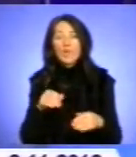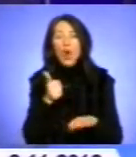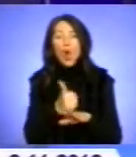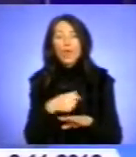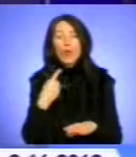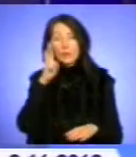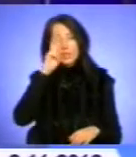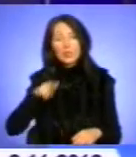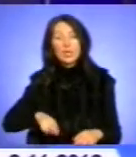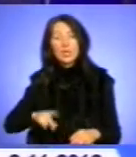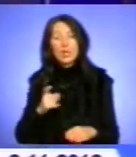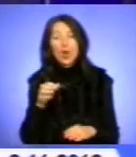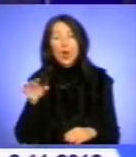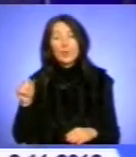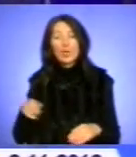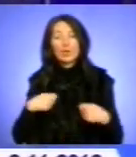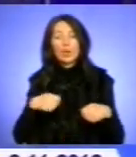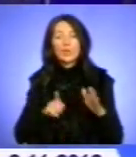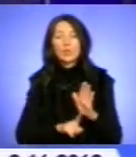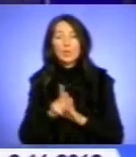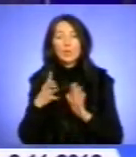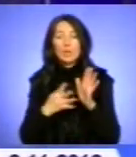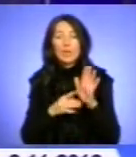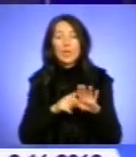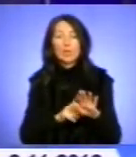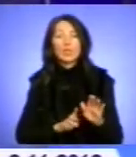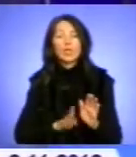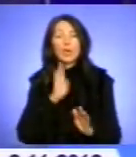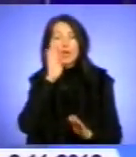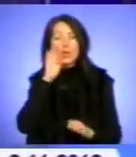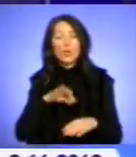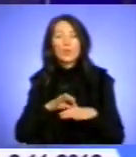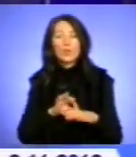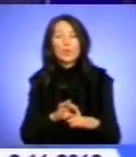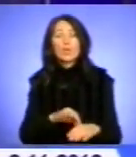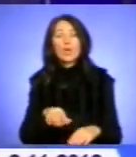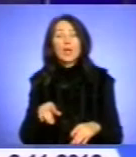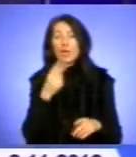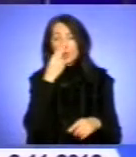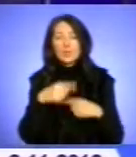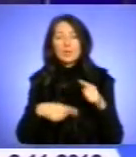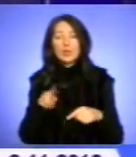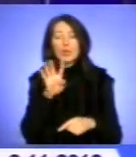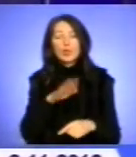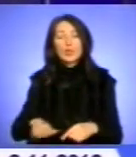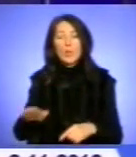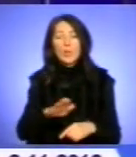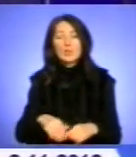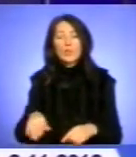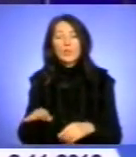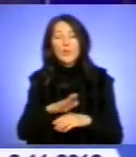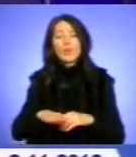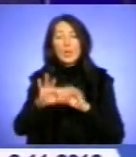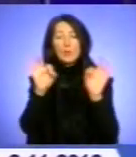Валентин Хоптян. Торговиця розпочнеться о 9 годині ранку і проходитиме традиційно на чотирьох масивах. Майдан